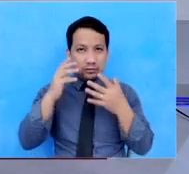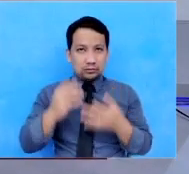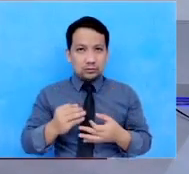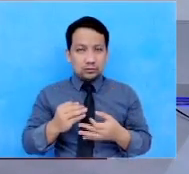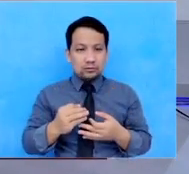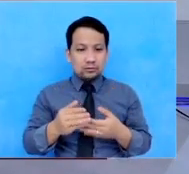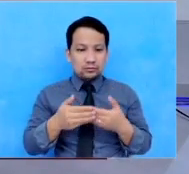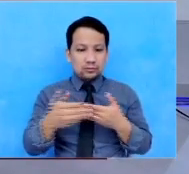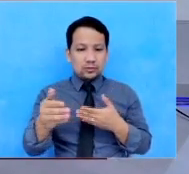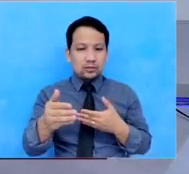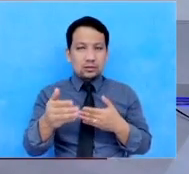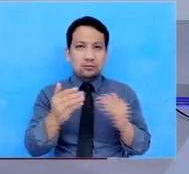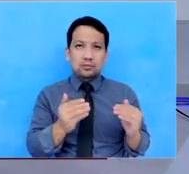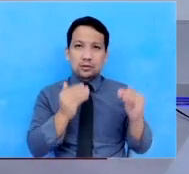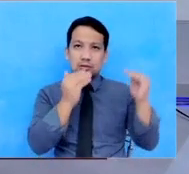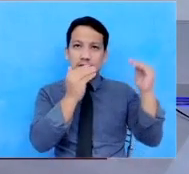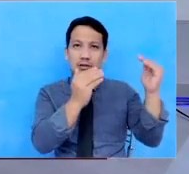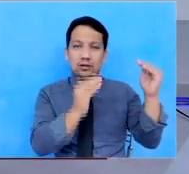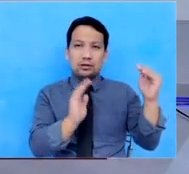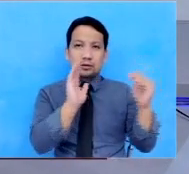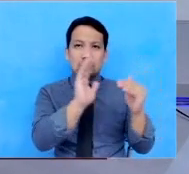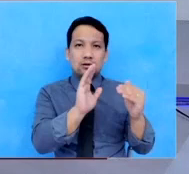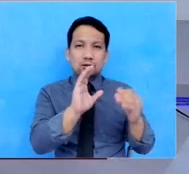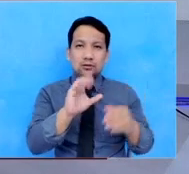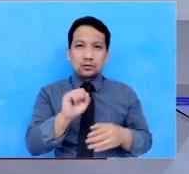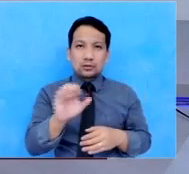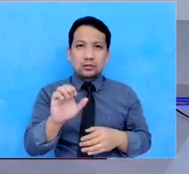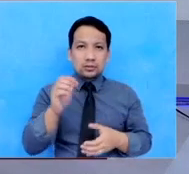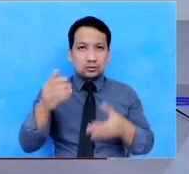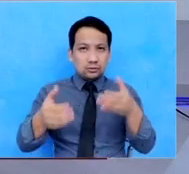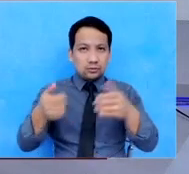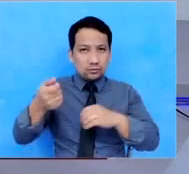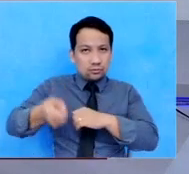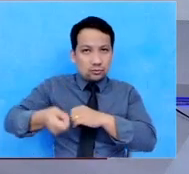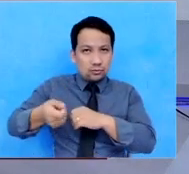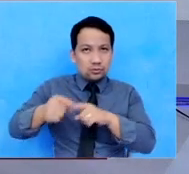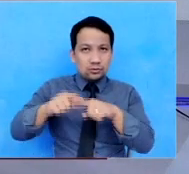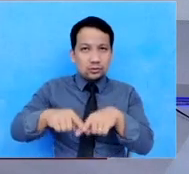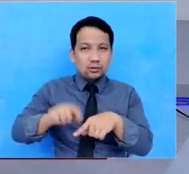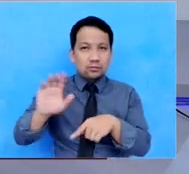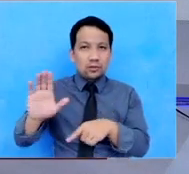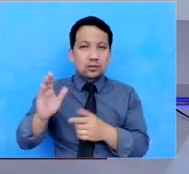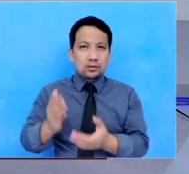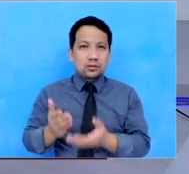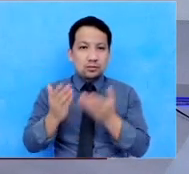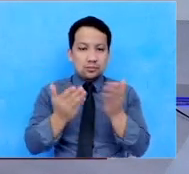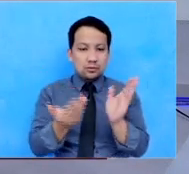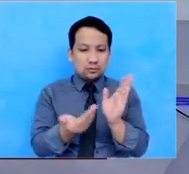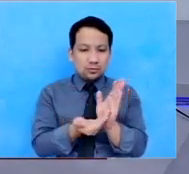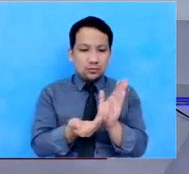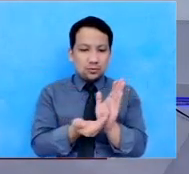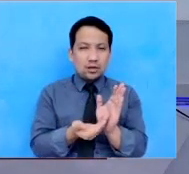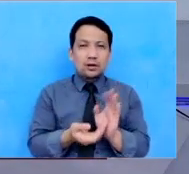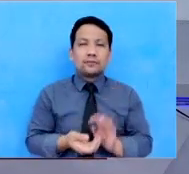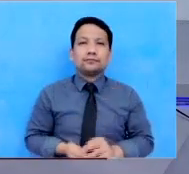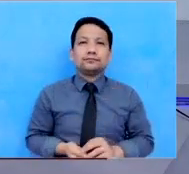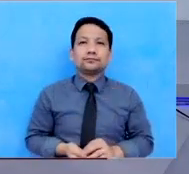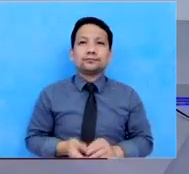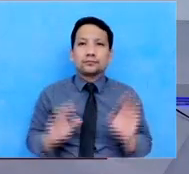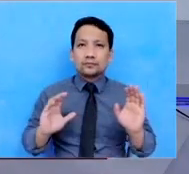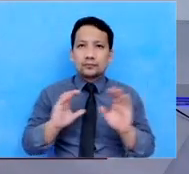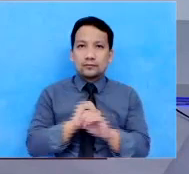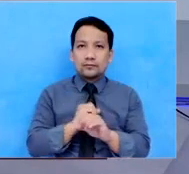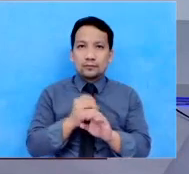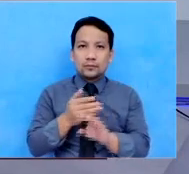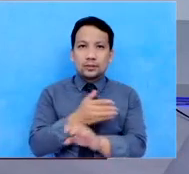kung iaakit ba ang kaso sa korte. Base na lamang sa nakahain ng ebidensya. Matapos po ang lahat, magdedesisyon